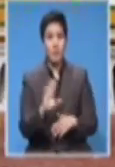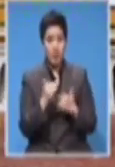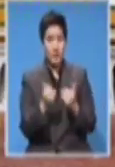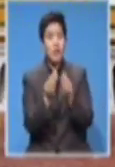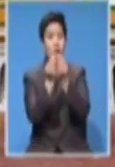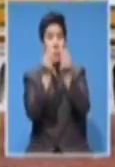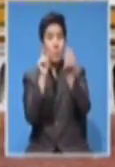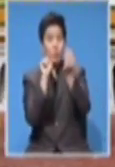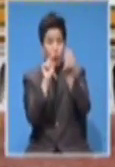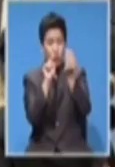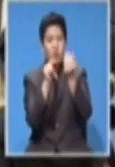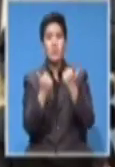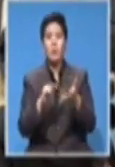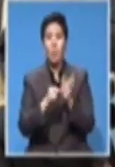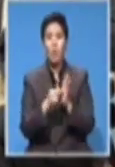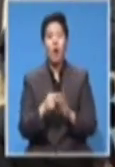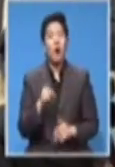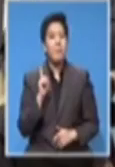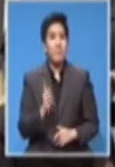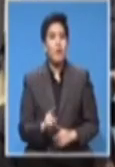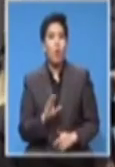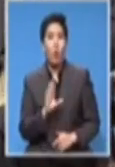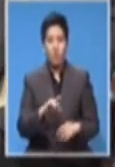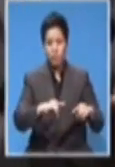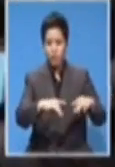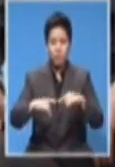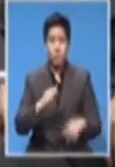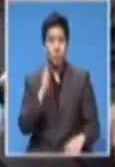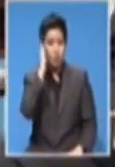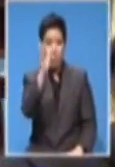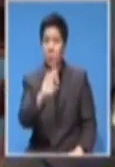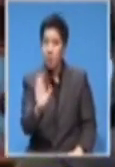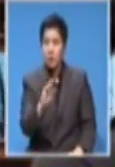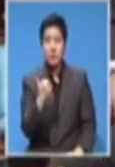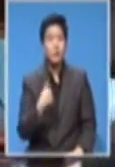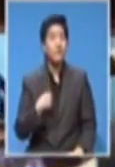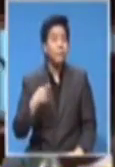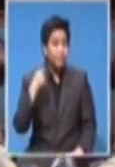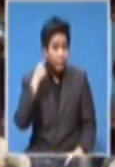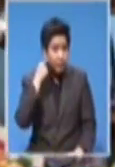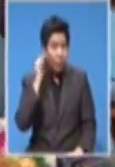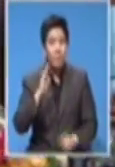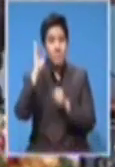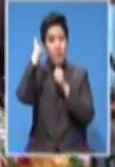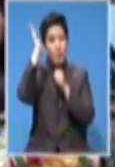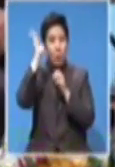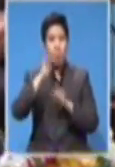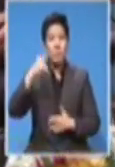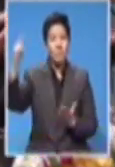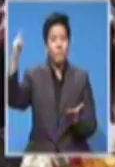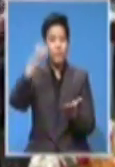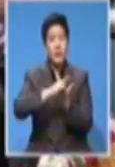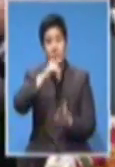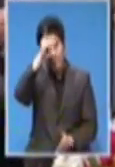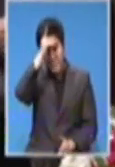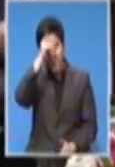วันนี้ผมบอกว่าจะต้องไม่เป็นรัฐธรรมนูญของความขัดแย้งในอนาคตนะครับผมฟังจากผู้บรรยายทั้งหมดนะที่มาจากเยอรมัน